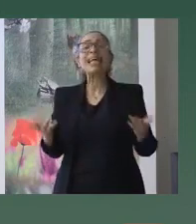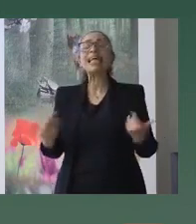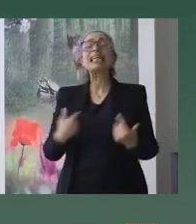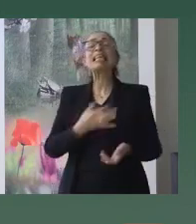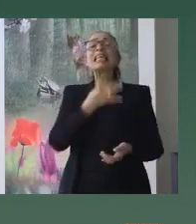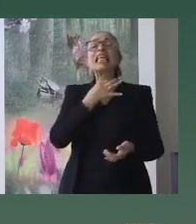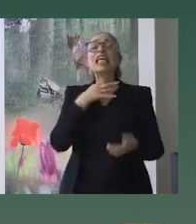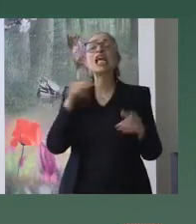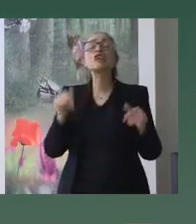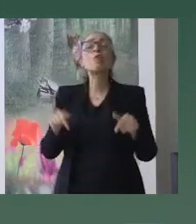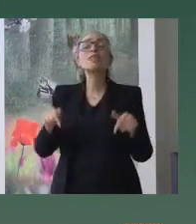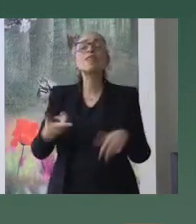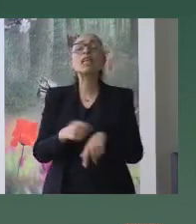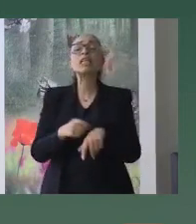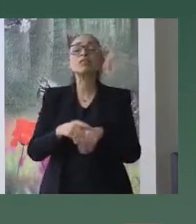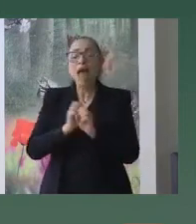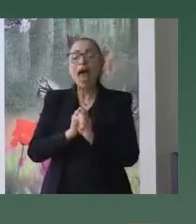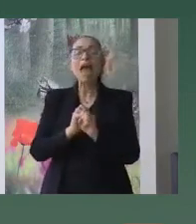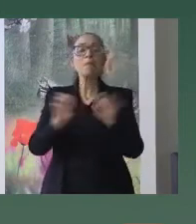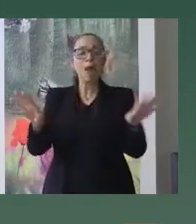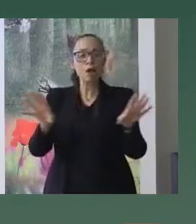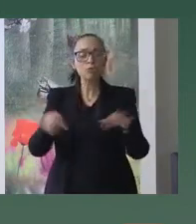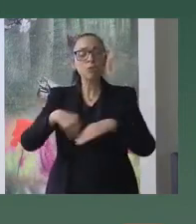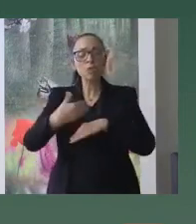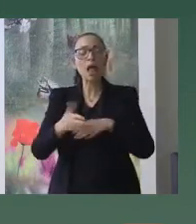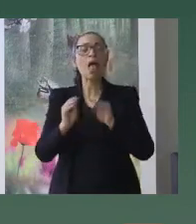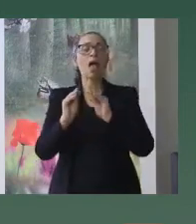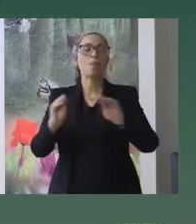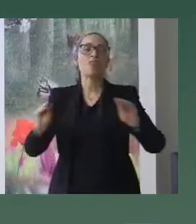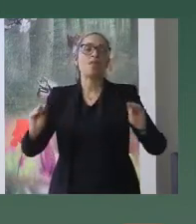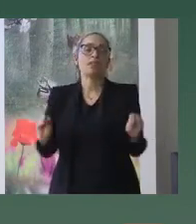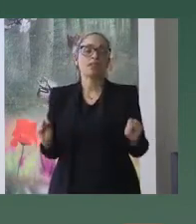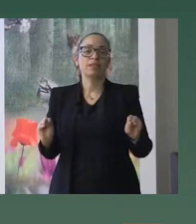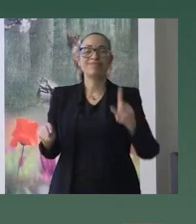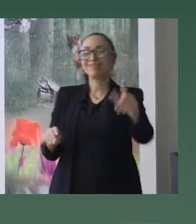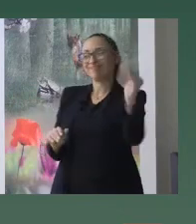τι χρειαζόμαστε σε αυτό το πράγμα, ενημέρωση και εκπαίδευση.